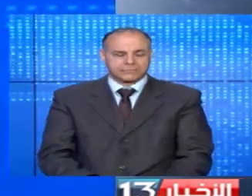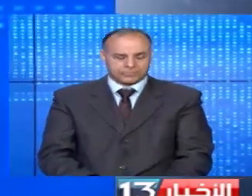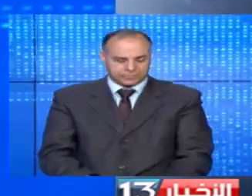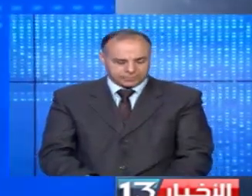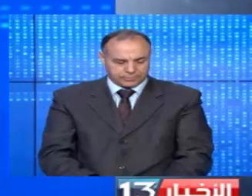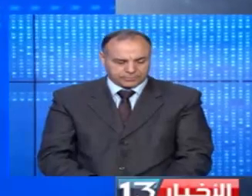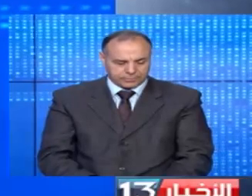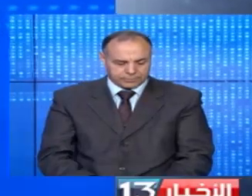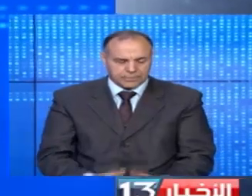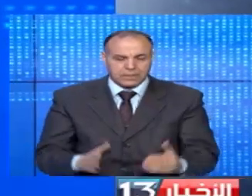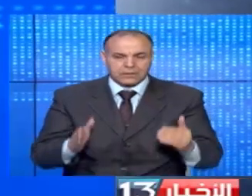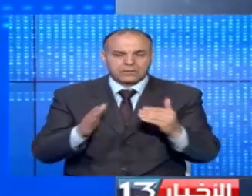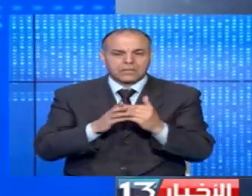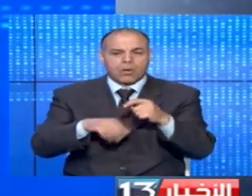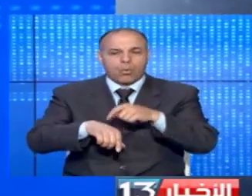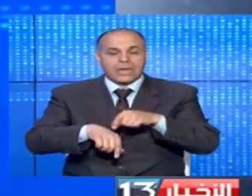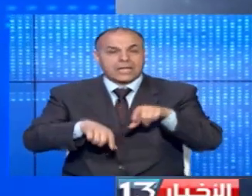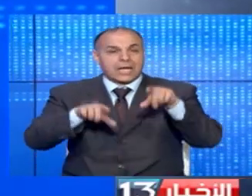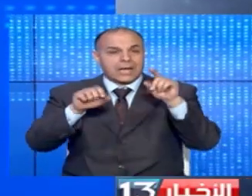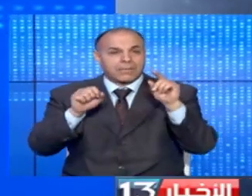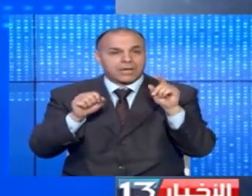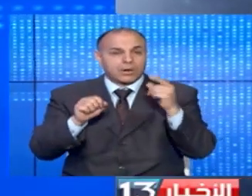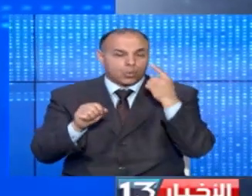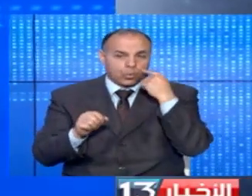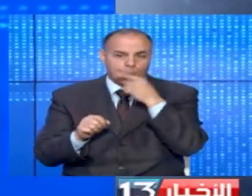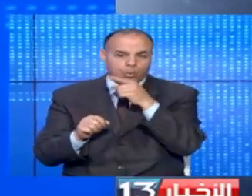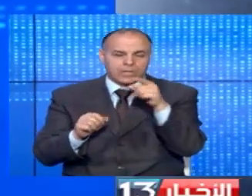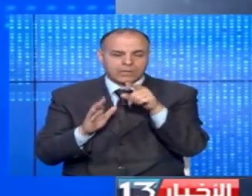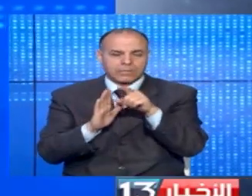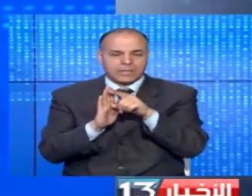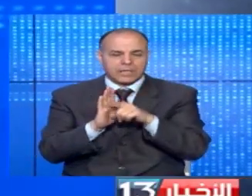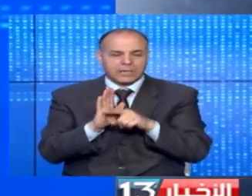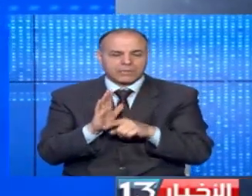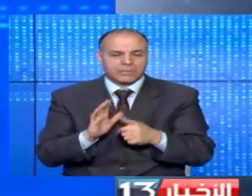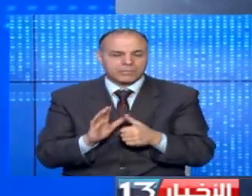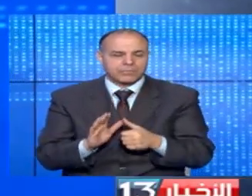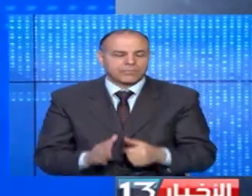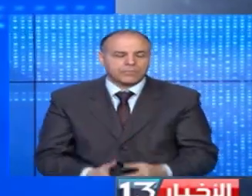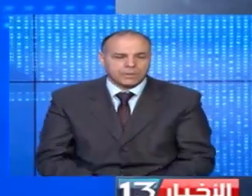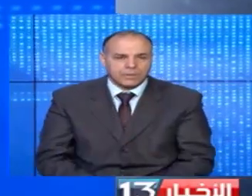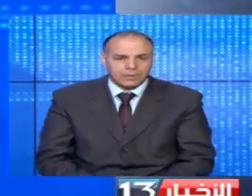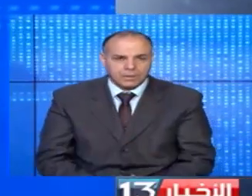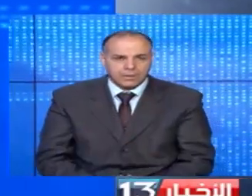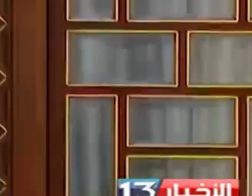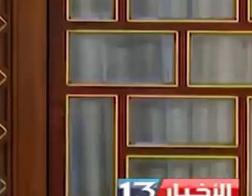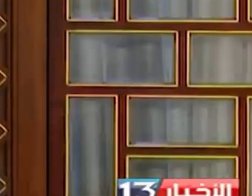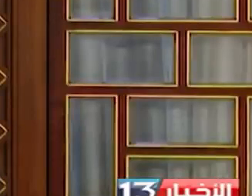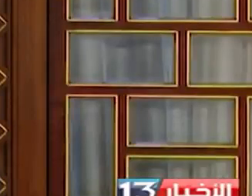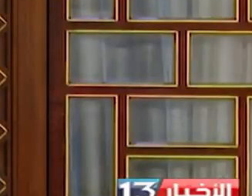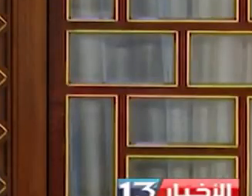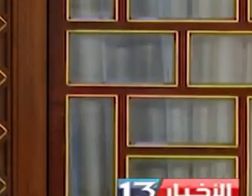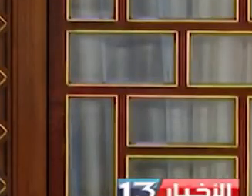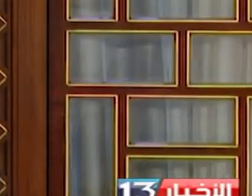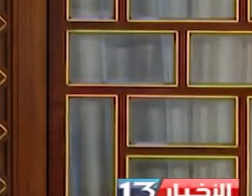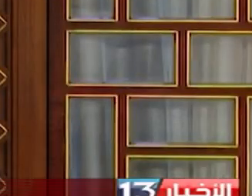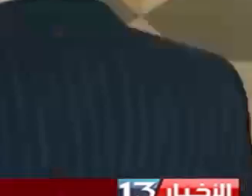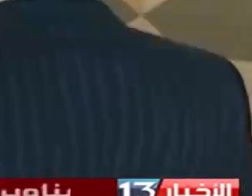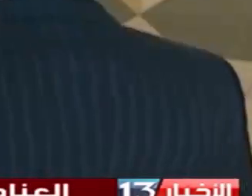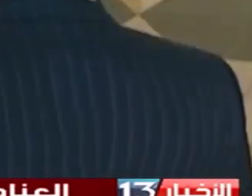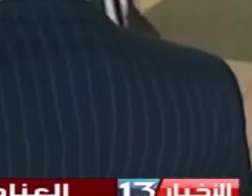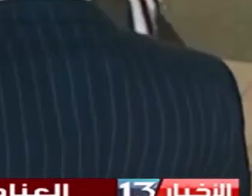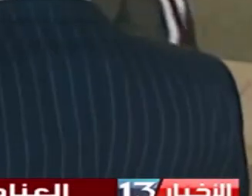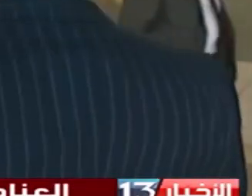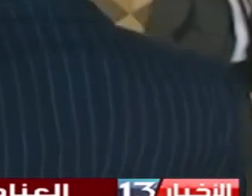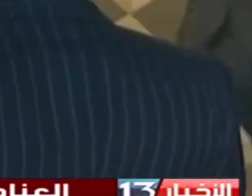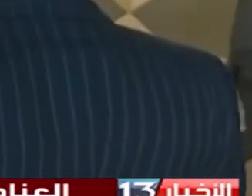ختام هذا الموعد الاخباري مشاهدينا اليكم تذكيرا بعناوين النشره اليوم انتهاء المهله